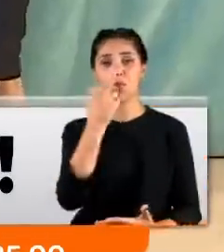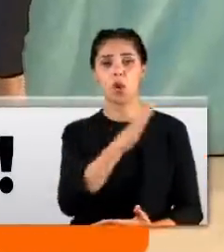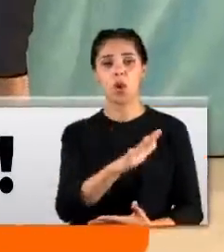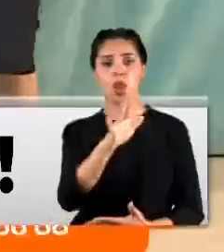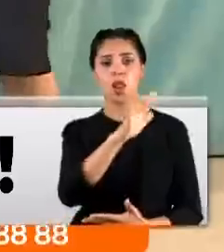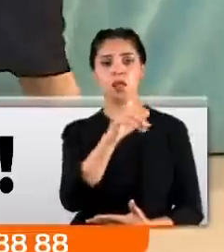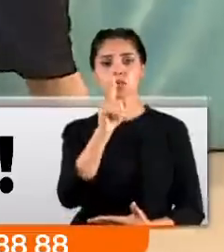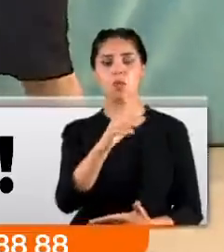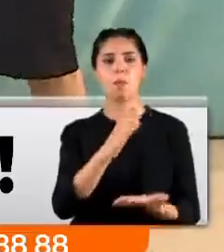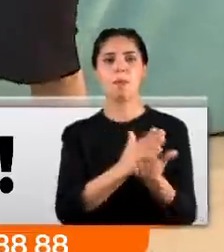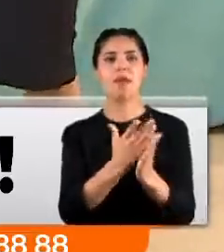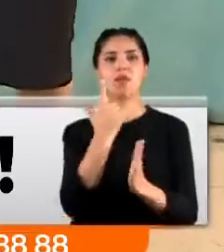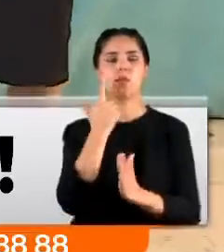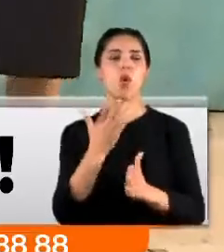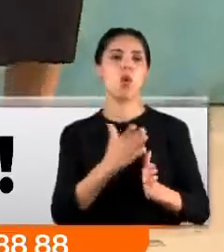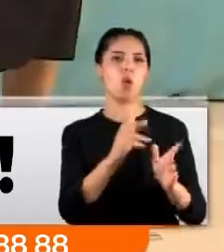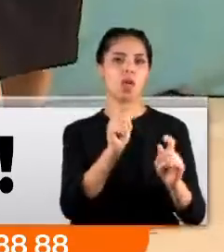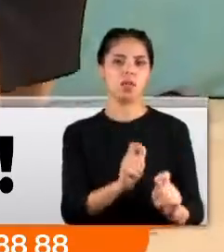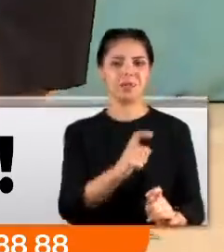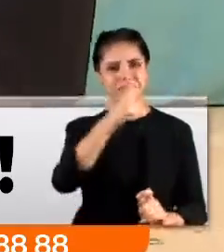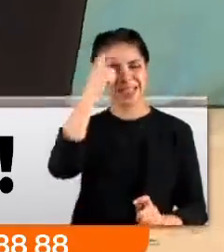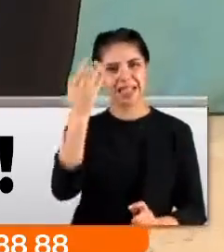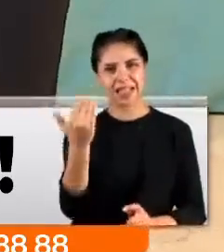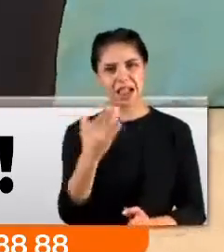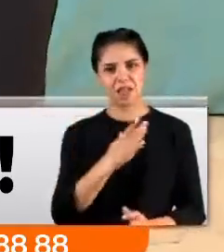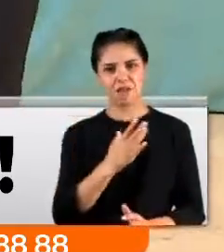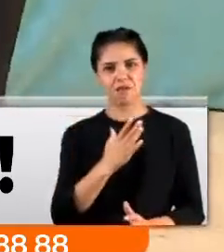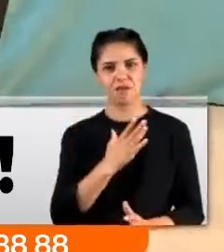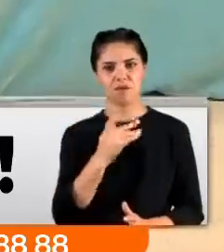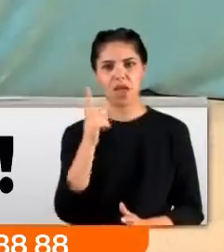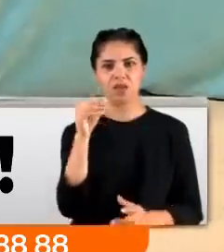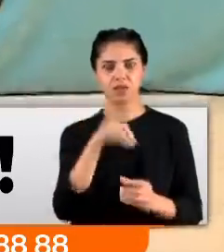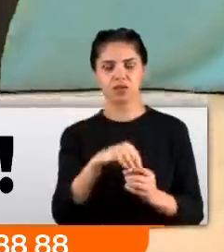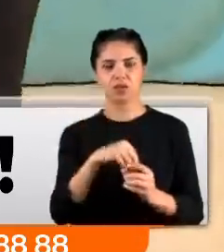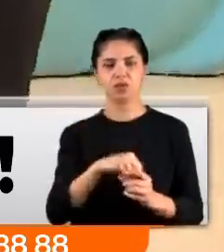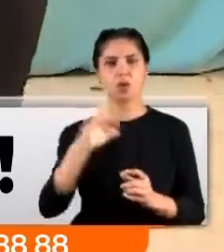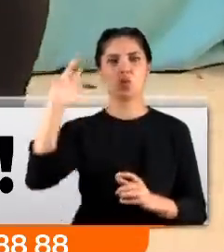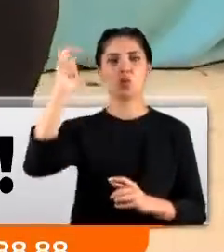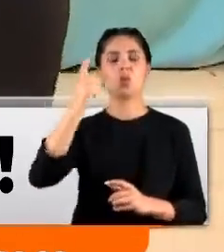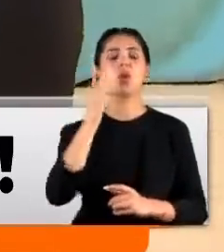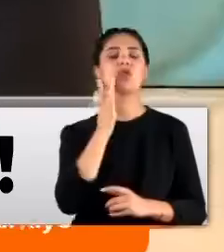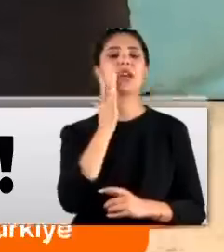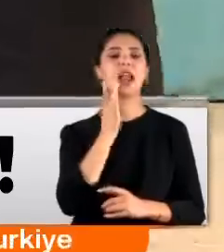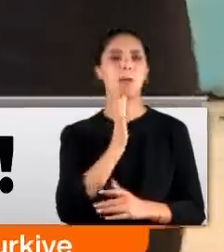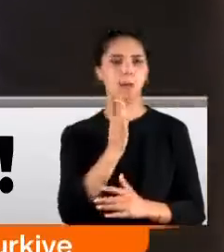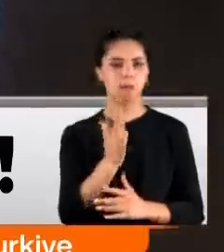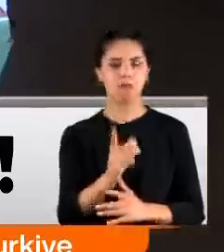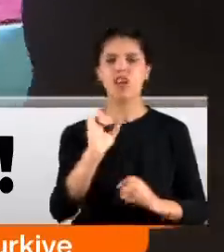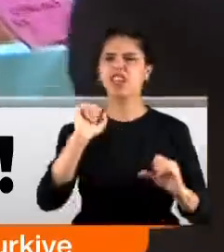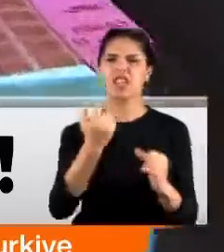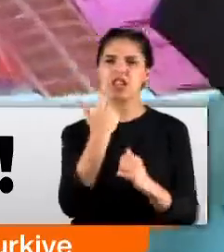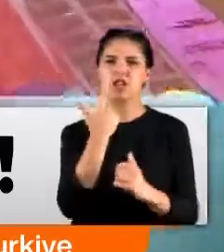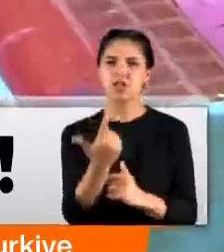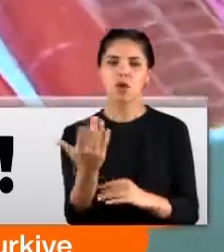Dolandırıcılar mevsimine göre üretim yapıyordu. Öyle ki yaz yaklaşırken ürettikleri arasında işte böyle güneş kremleri vardı. Kış